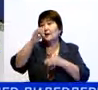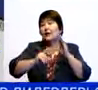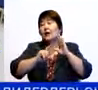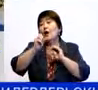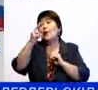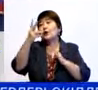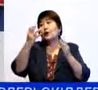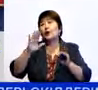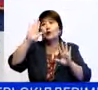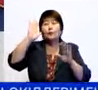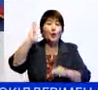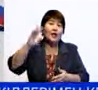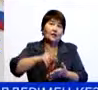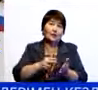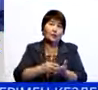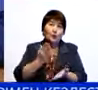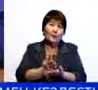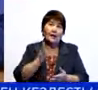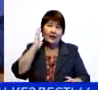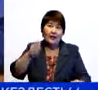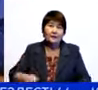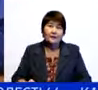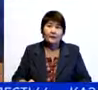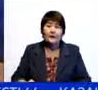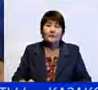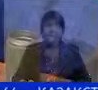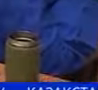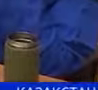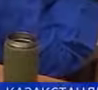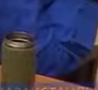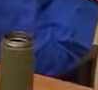12 күн болады деп жоспарланған. Бекзат Аманов, Төрехан Қожахметов, Қызылорда телеарнасы.